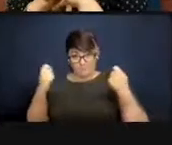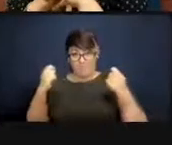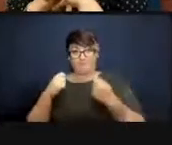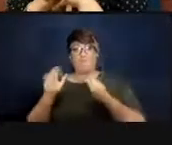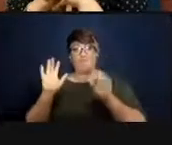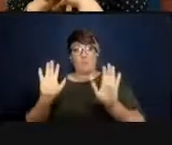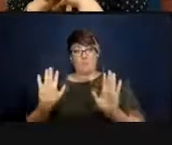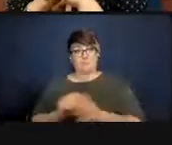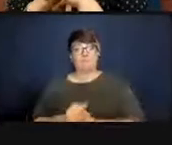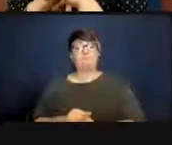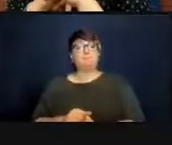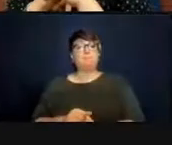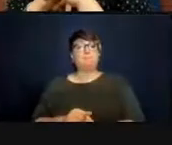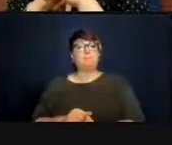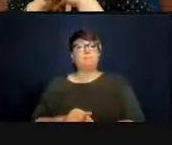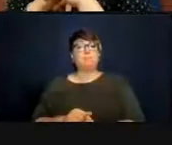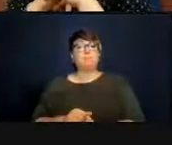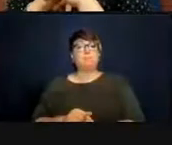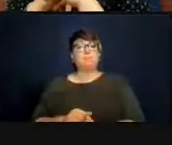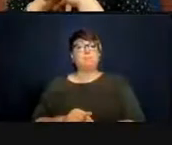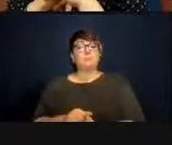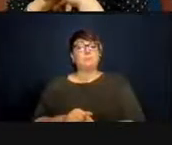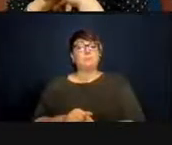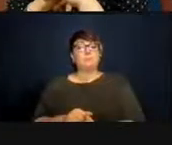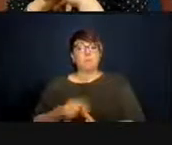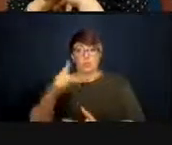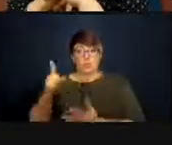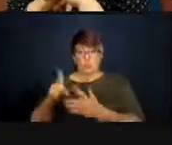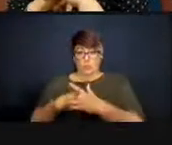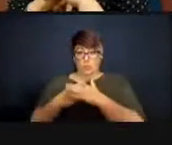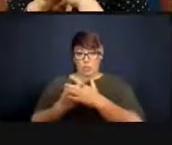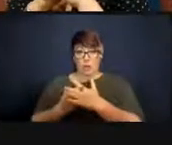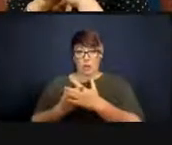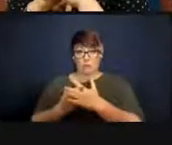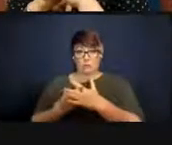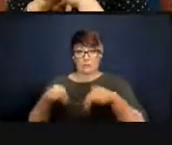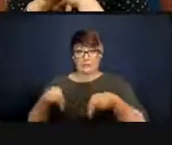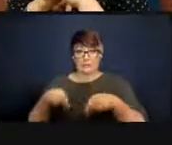kuhudhuria warsha ambapo tuliweza